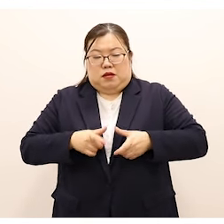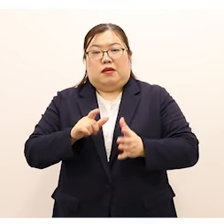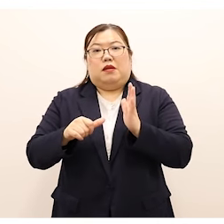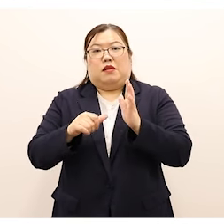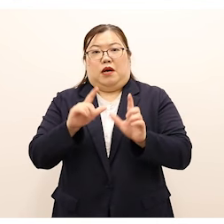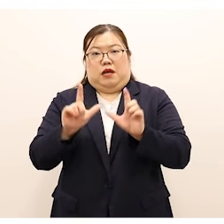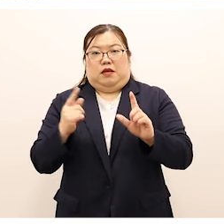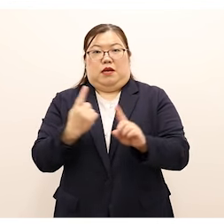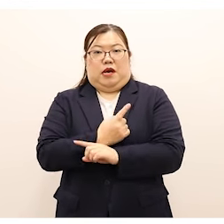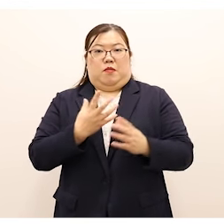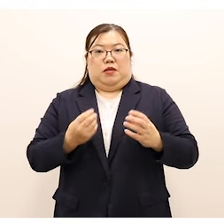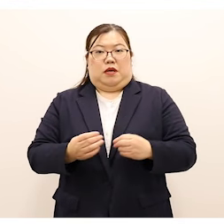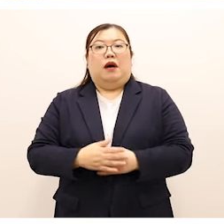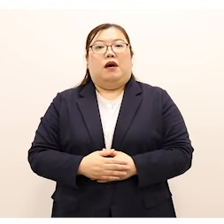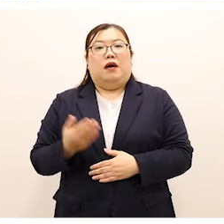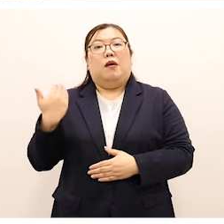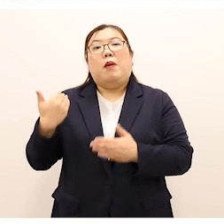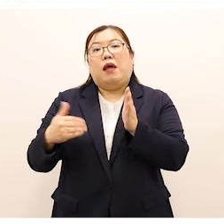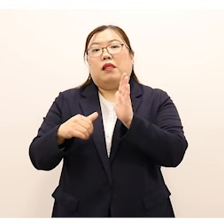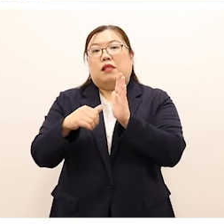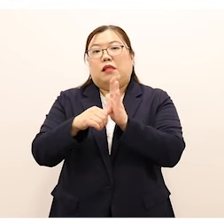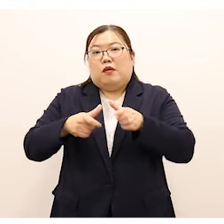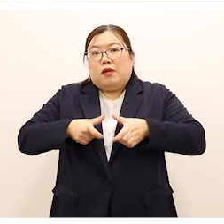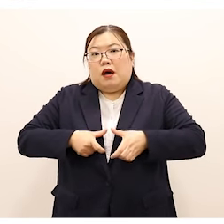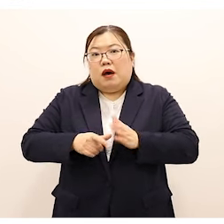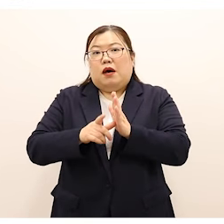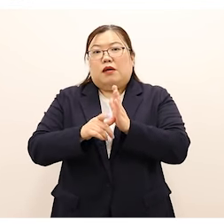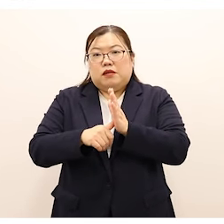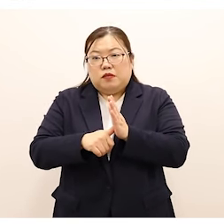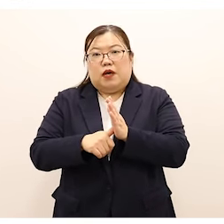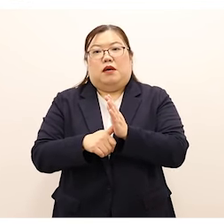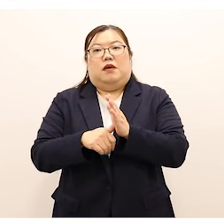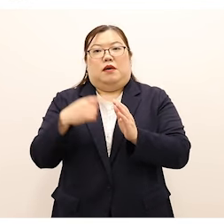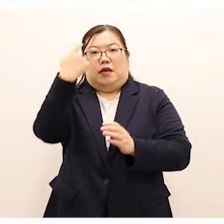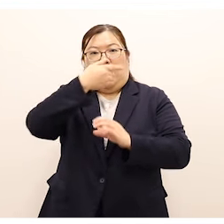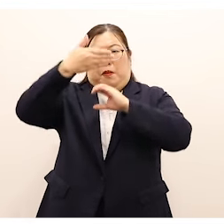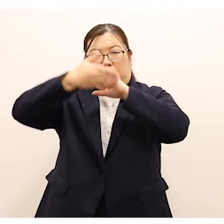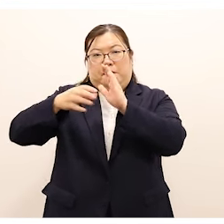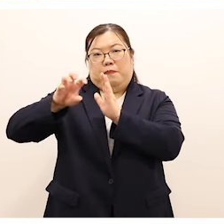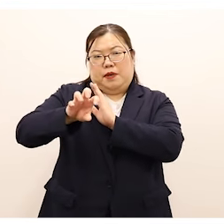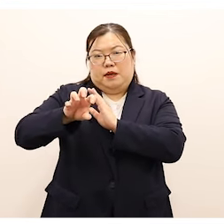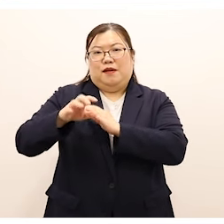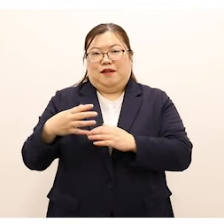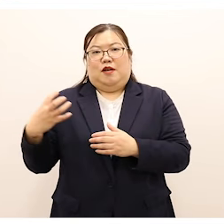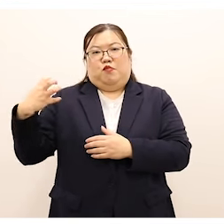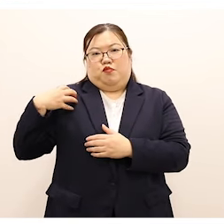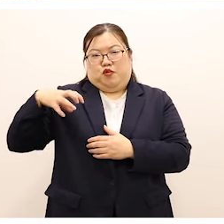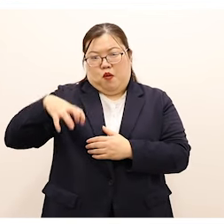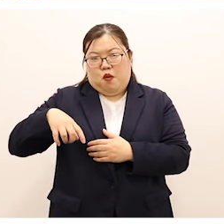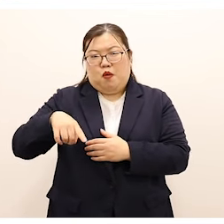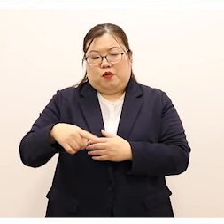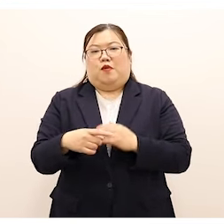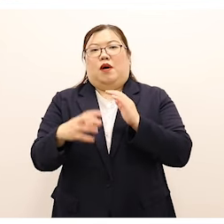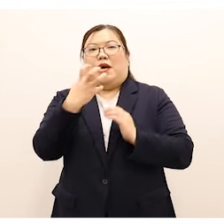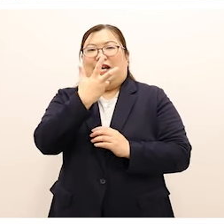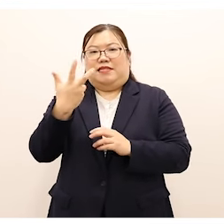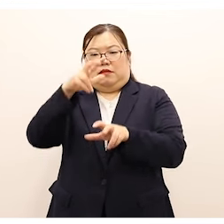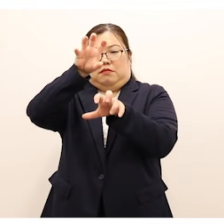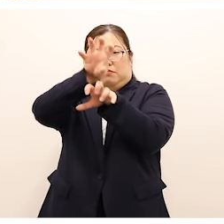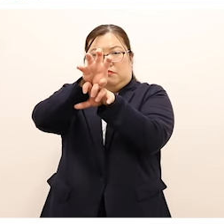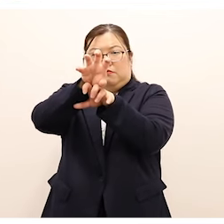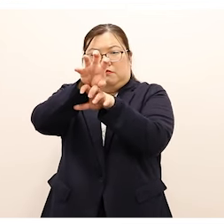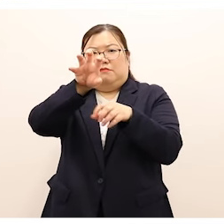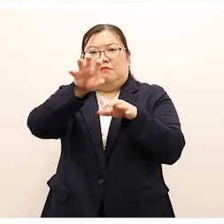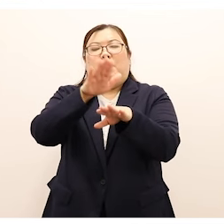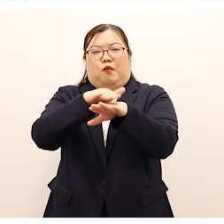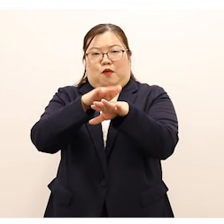ました。これまでの名札は顔写真付きで、部署名と漢字のフルネームのものでしたが、新し